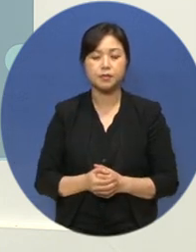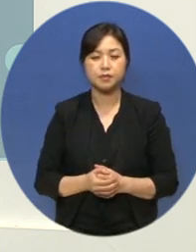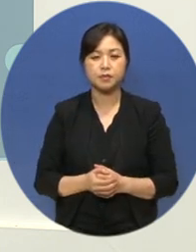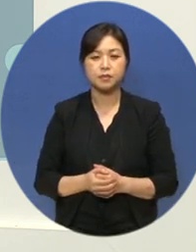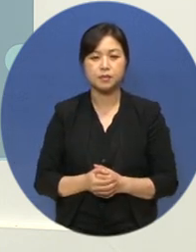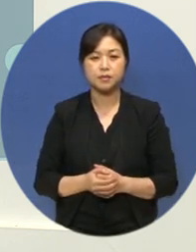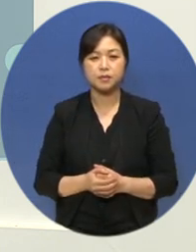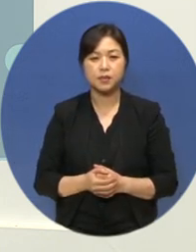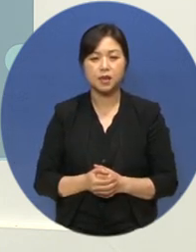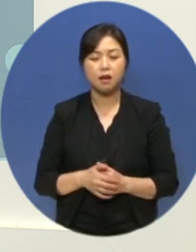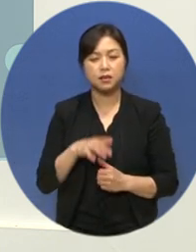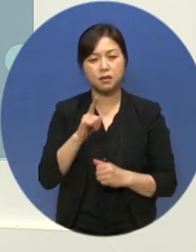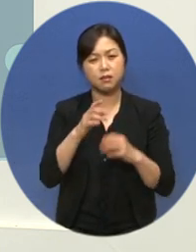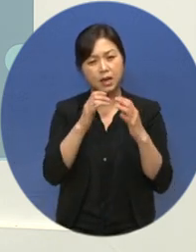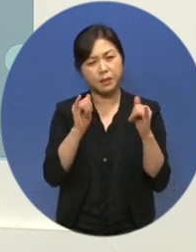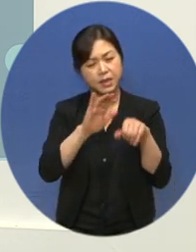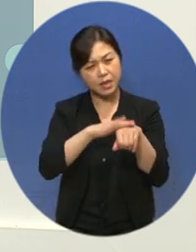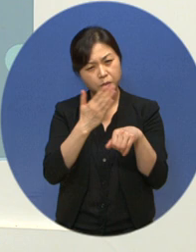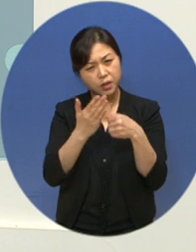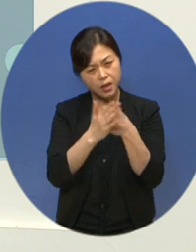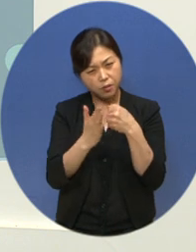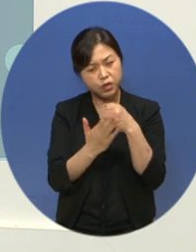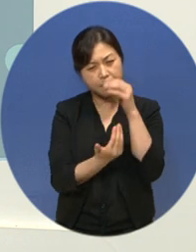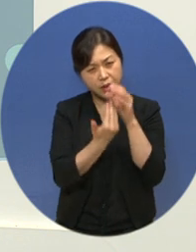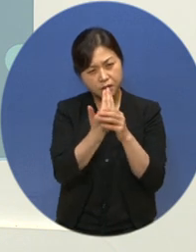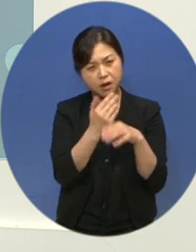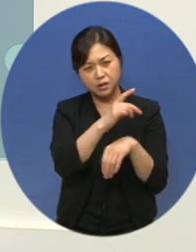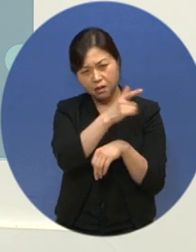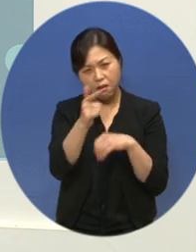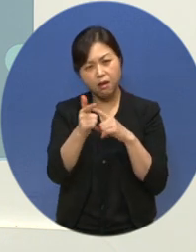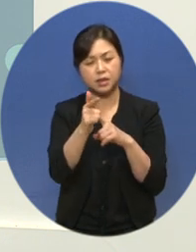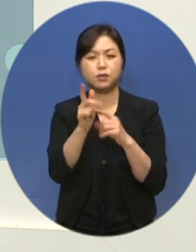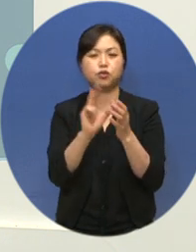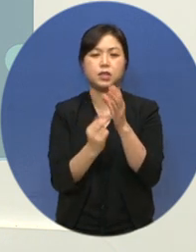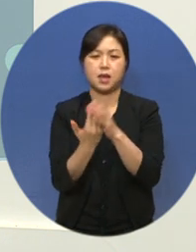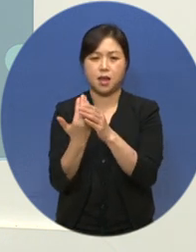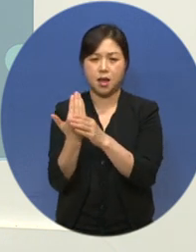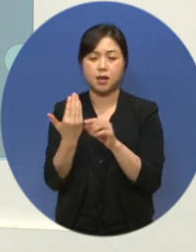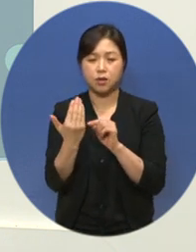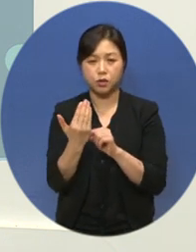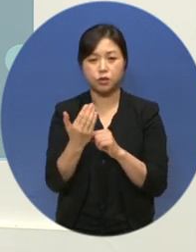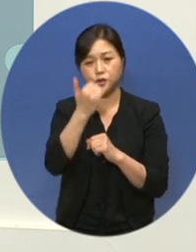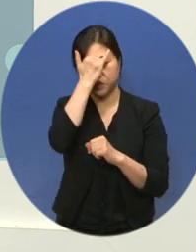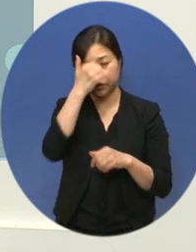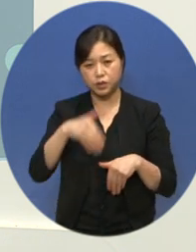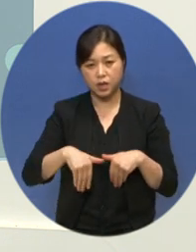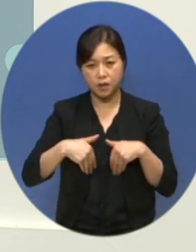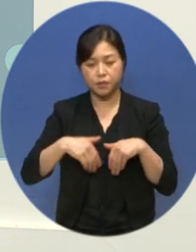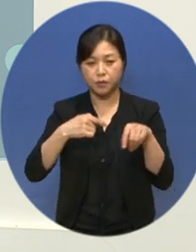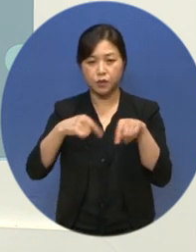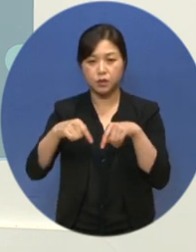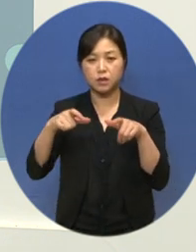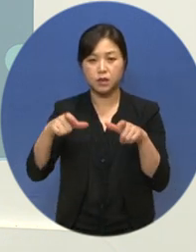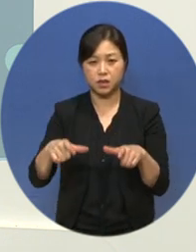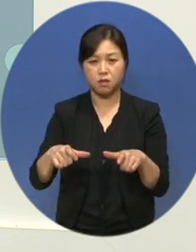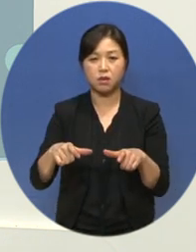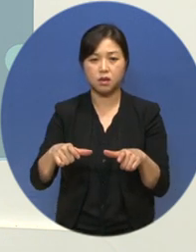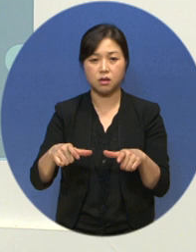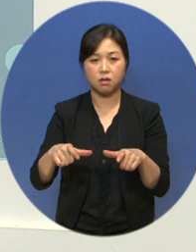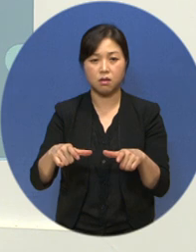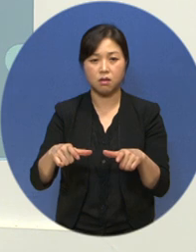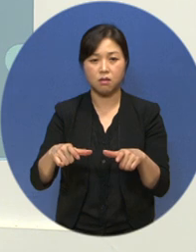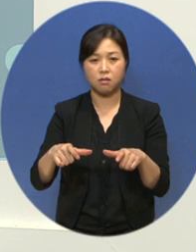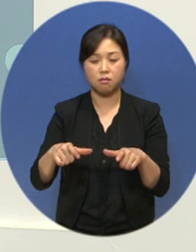인재 같은 천재지변을 내내 자연 에 충남 도정에서 는 어떻게